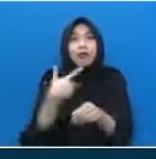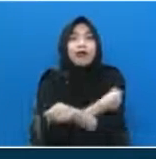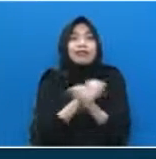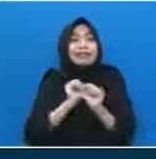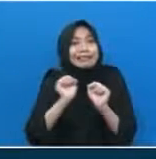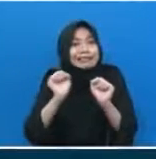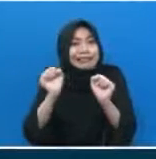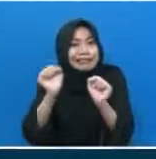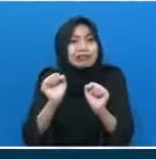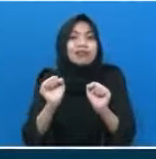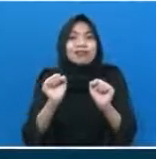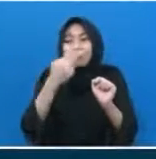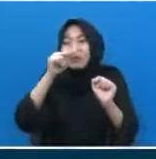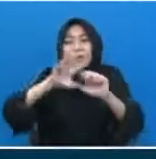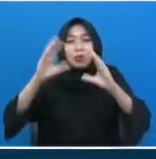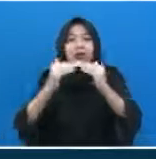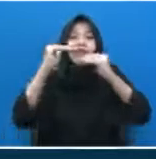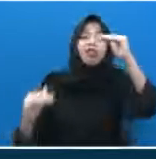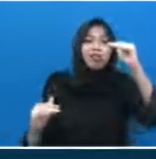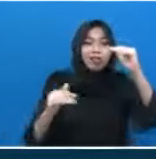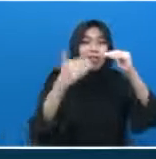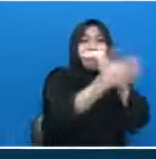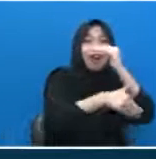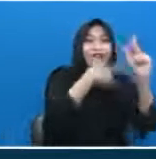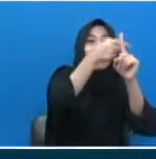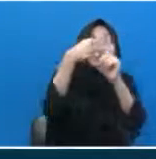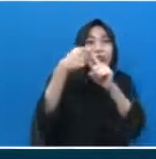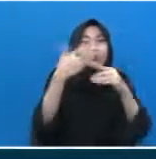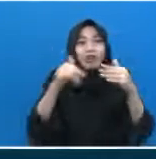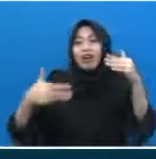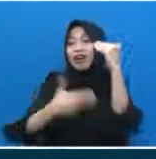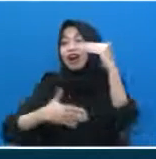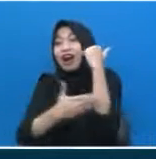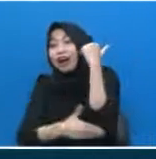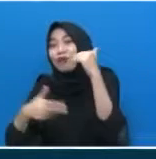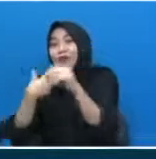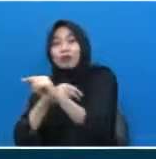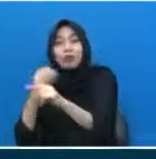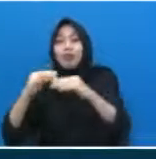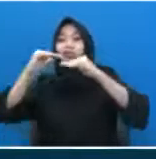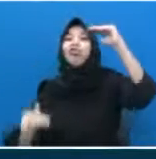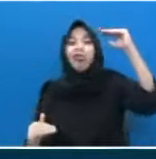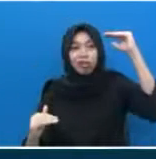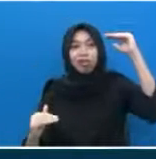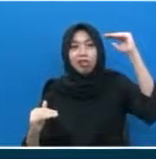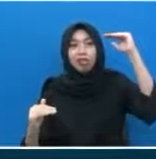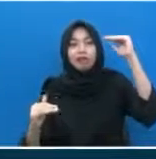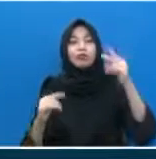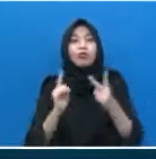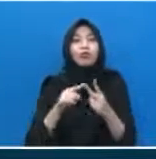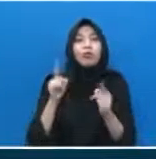sangat timpang politisasi dan diskriminasi terhadap vaksin masih terjadi